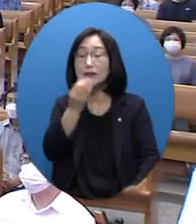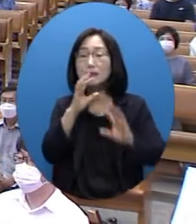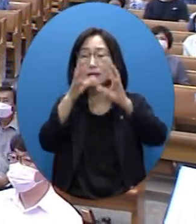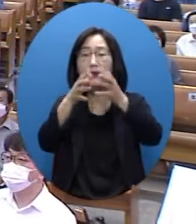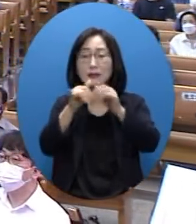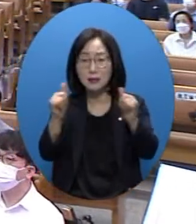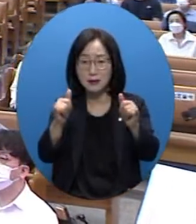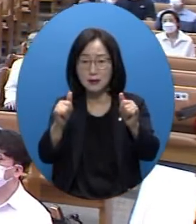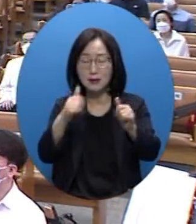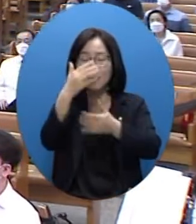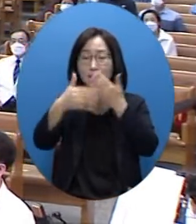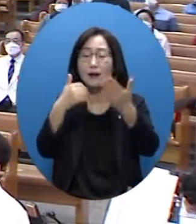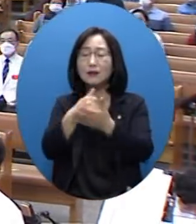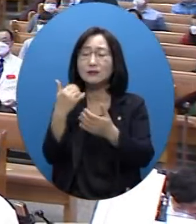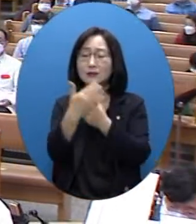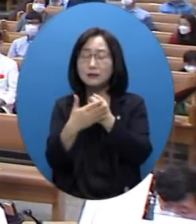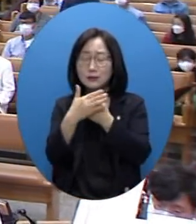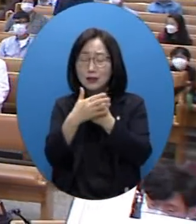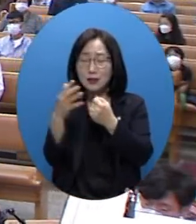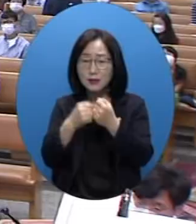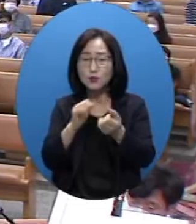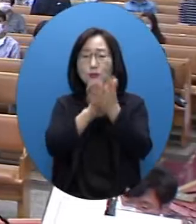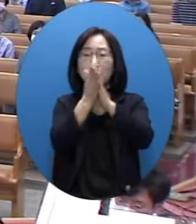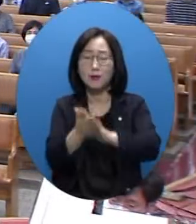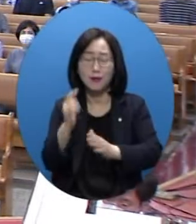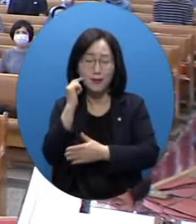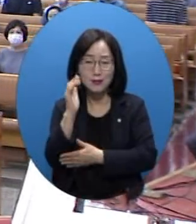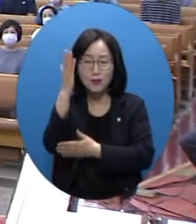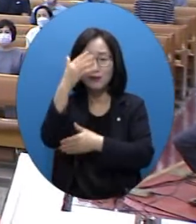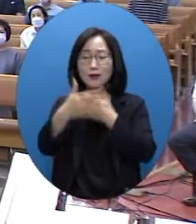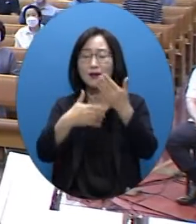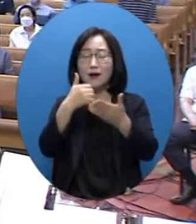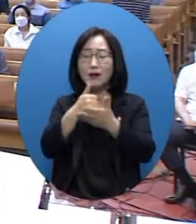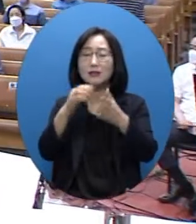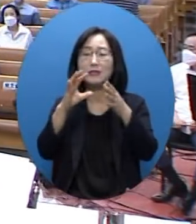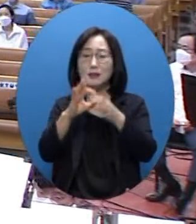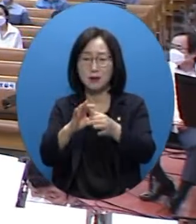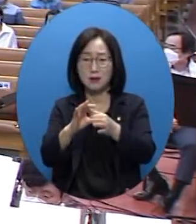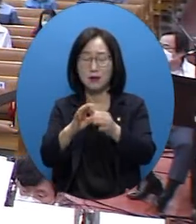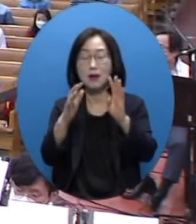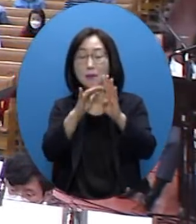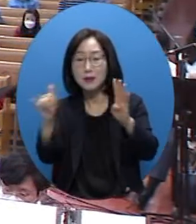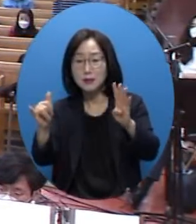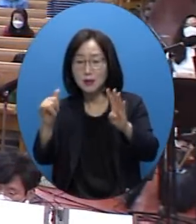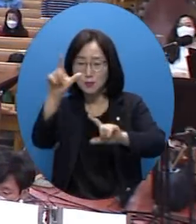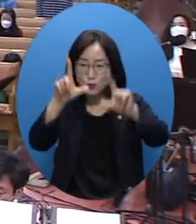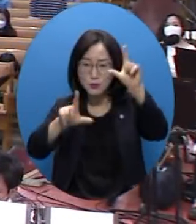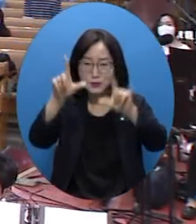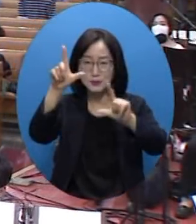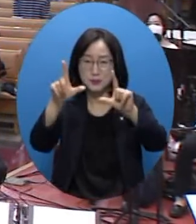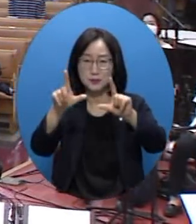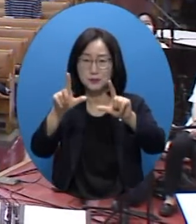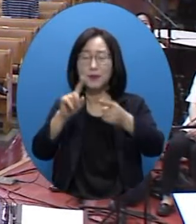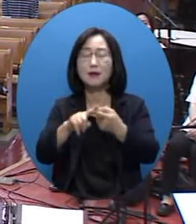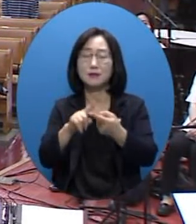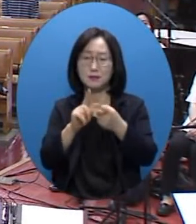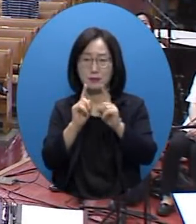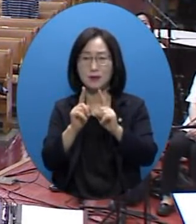하나님의 가운데 변화되어서 영광스러운 하나님의 백성이 된 모습을 말씀해 주고 있습니다.